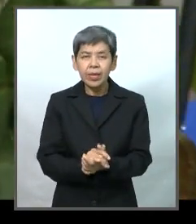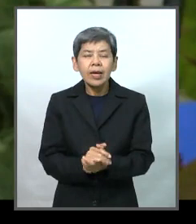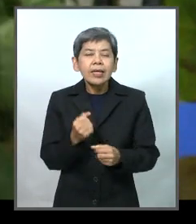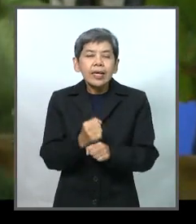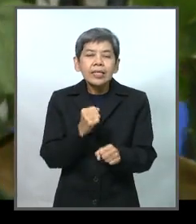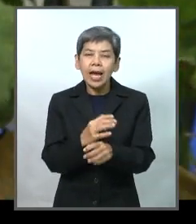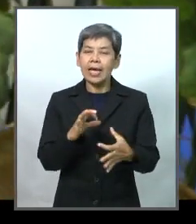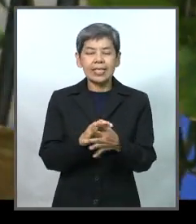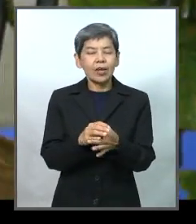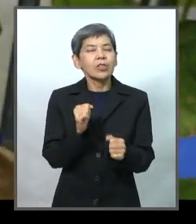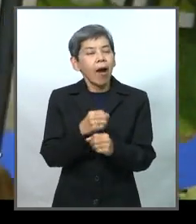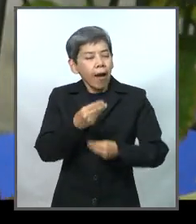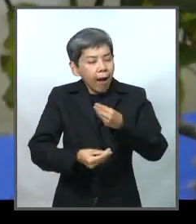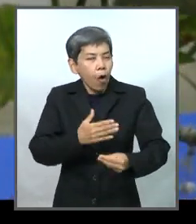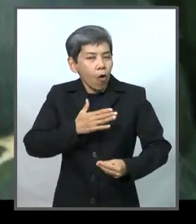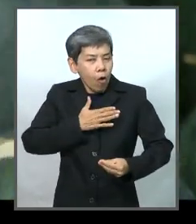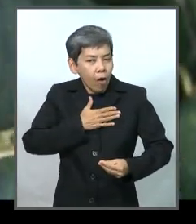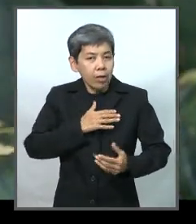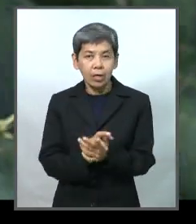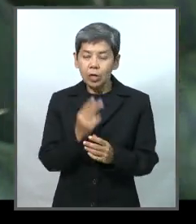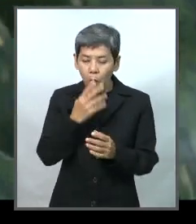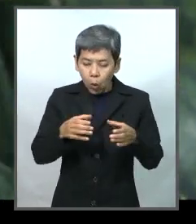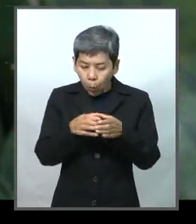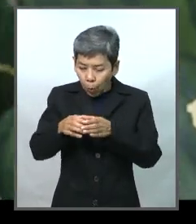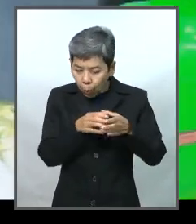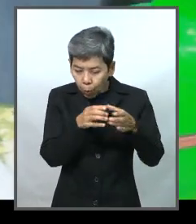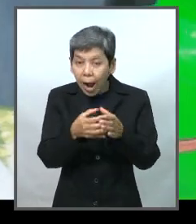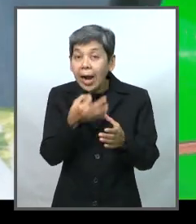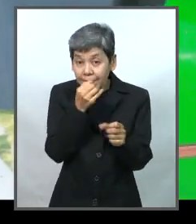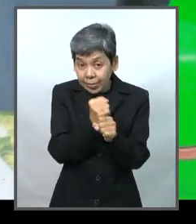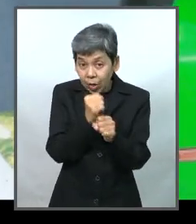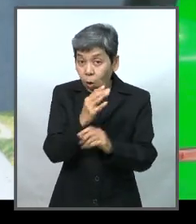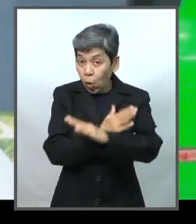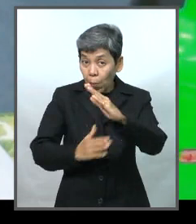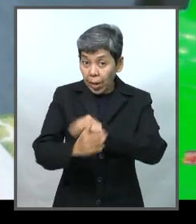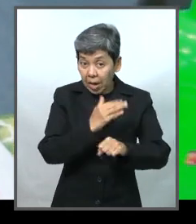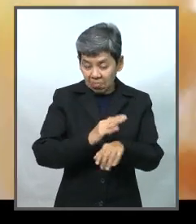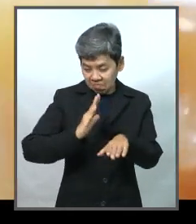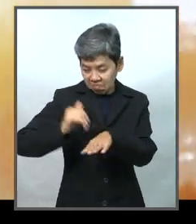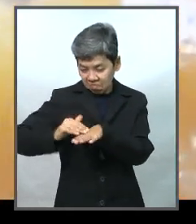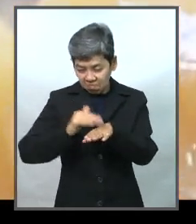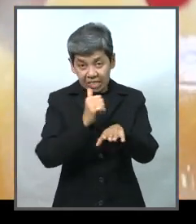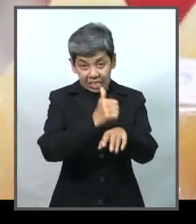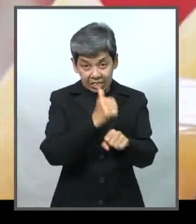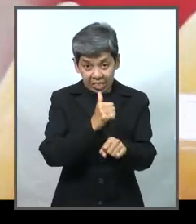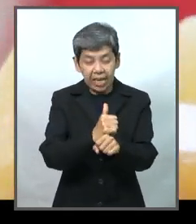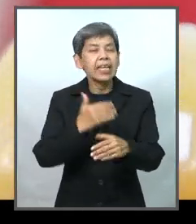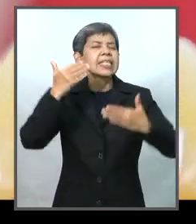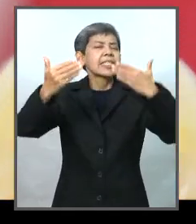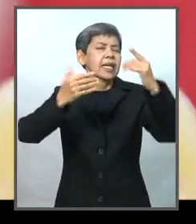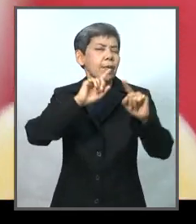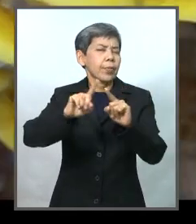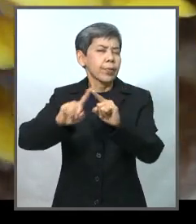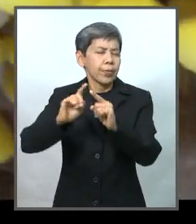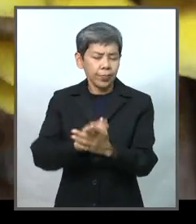เพื่อเป็นการขยายช่องทางการตลาดและเกิดการรวมกลุ่มผู้ประกอบการคนพิการที่มีศักยภาพใต้กิจกรรม